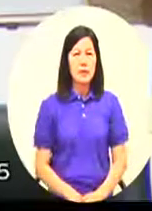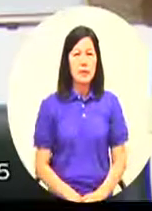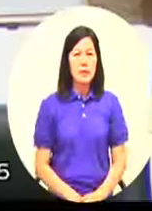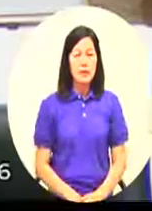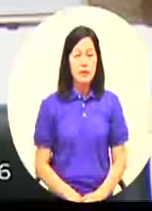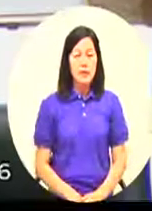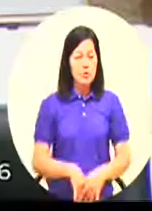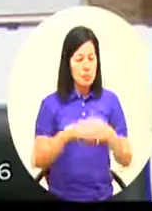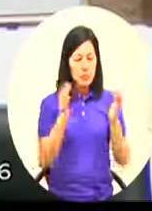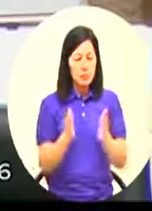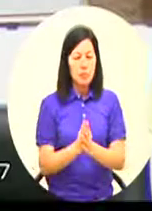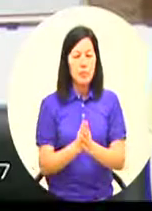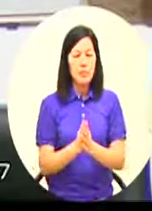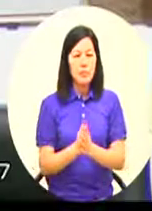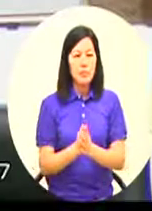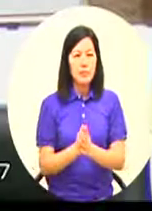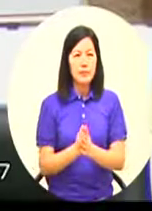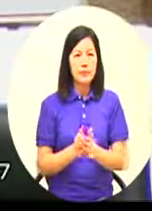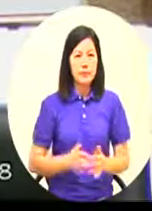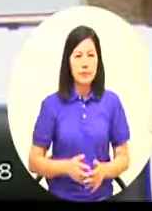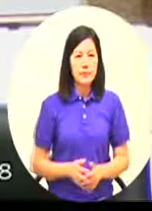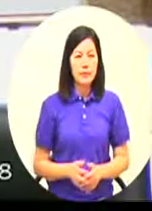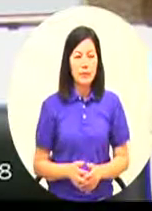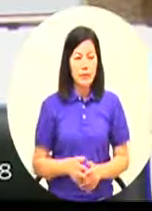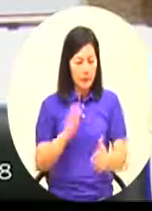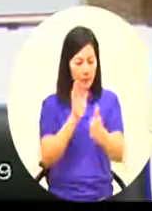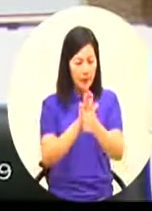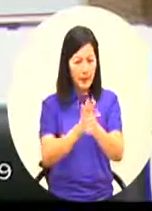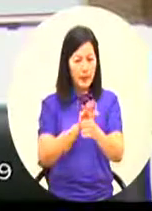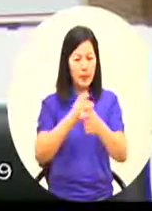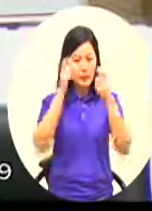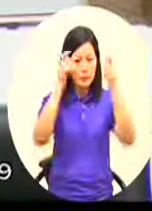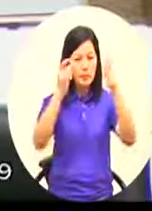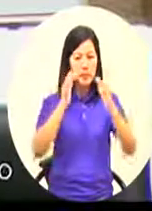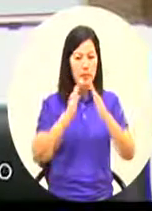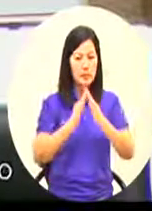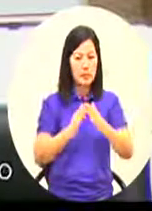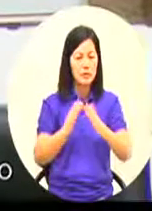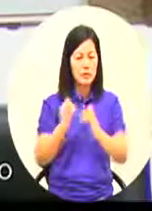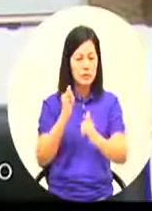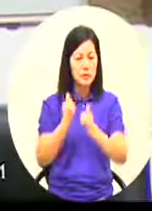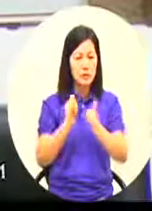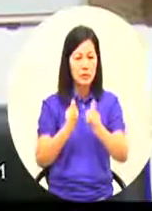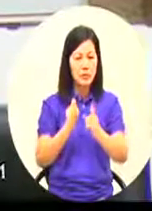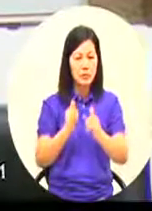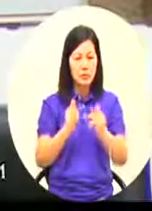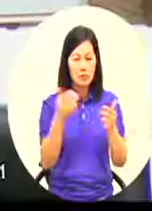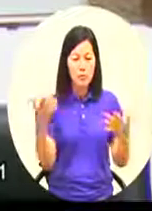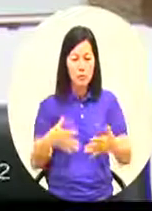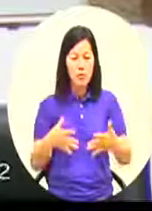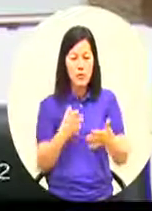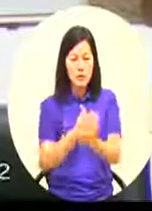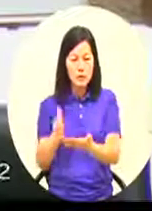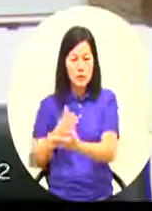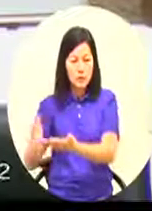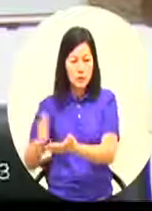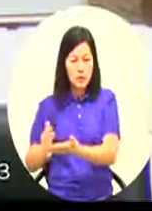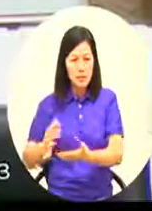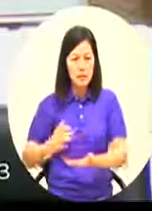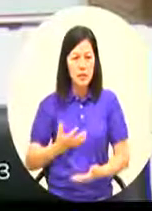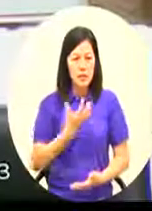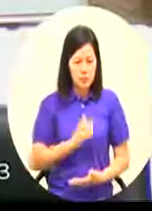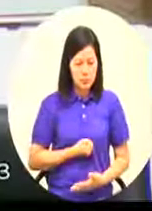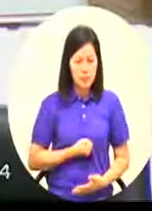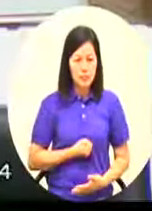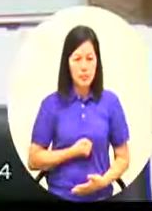都会秉持为高雄市民解决问题的一个决心